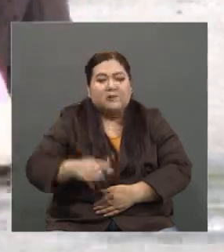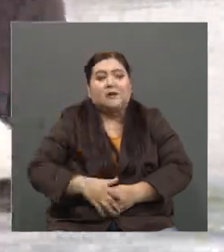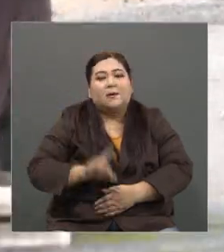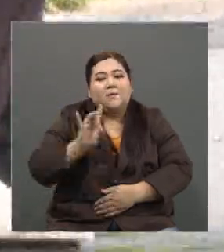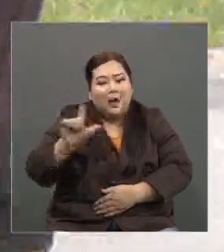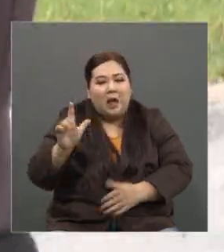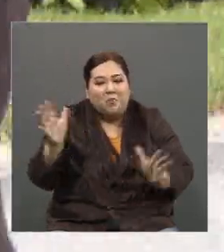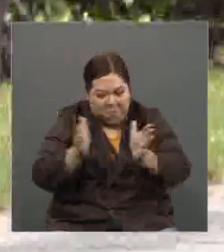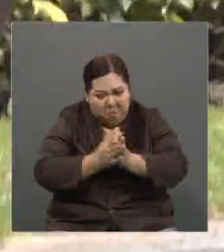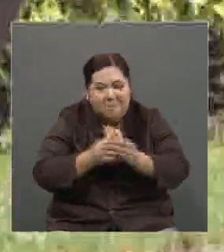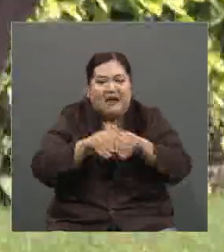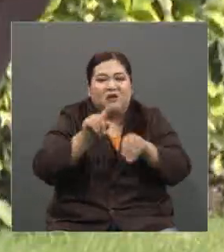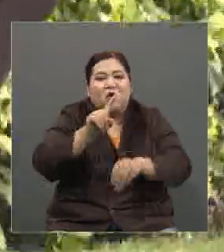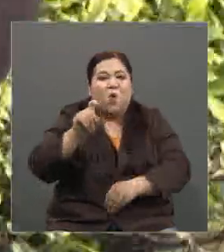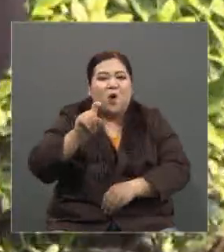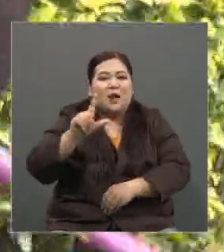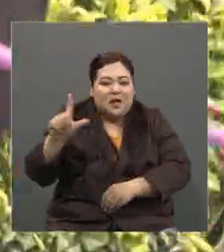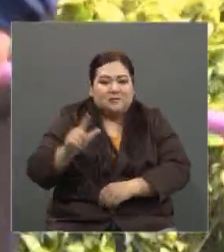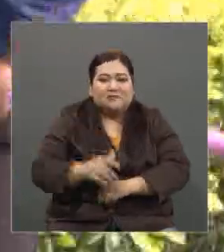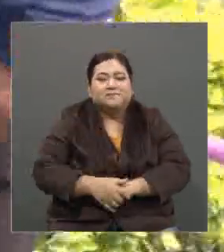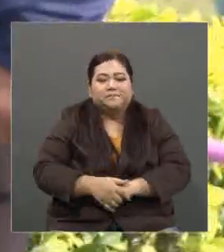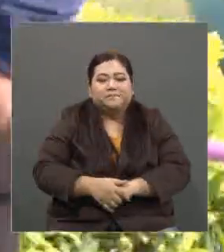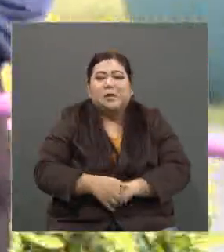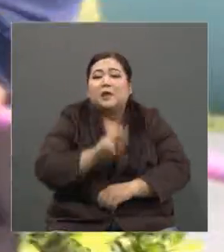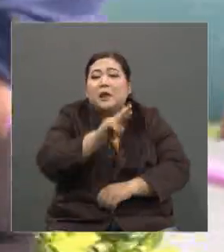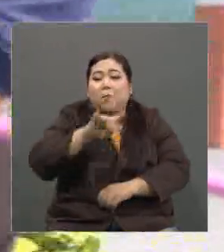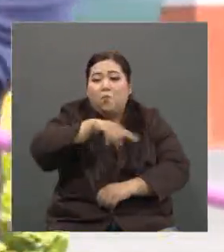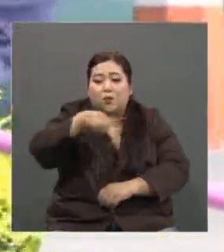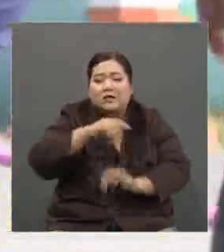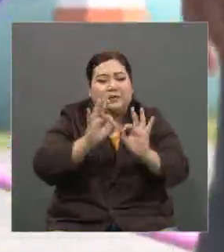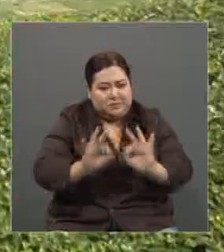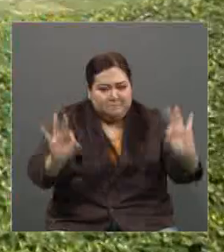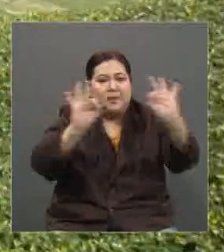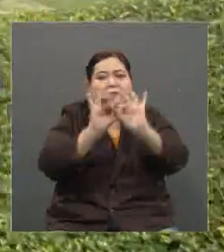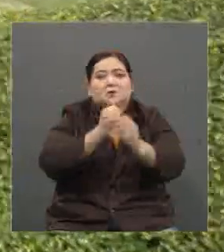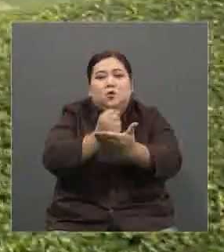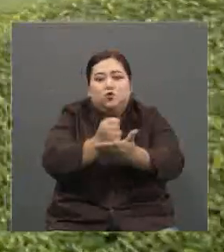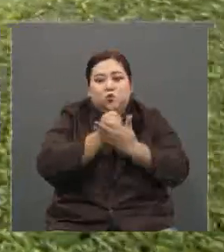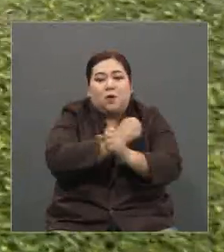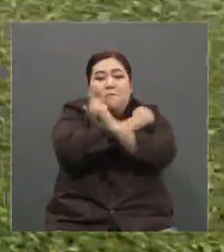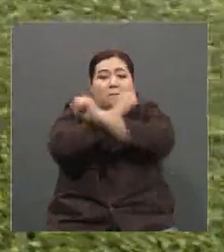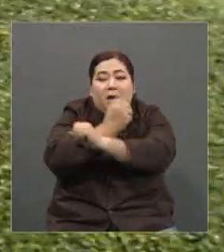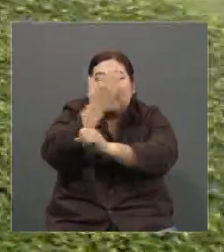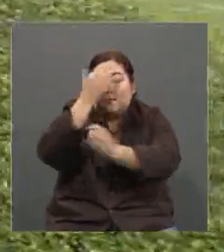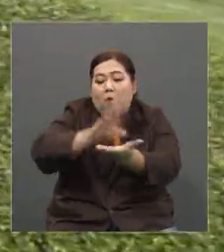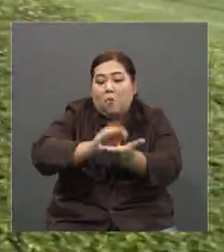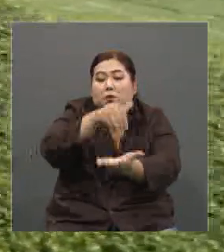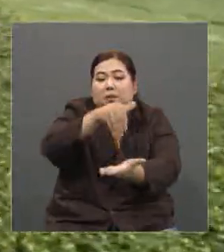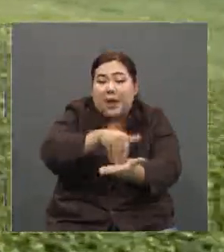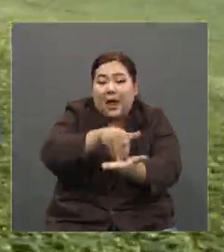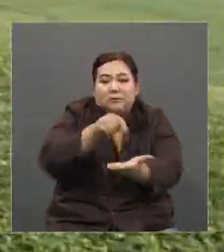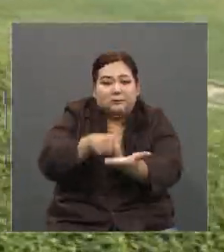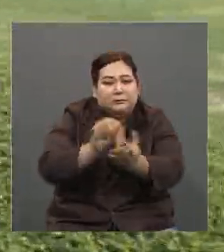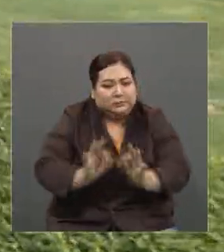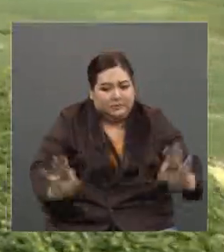ไปรม ๆ เกือบ 100 ล้านเข้าไปแล้วก็คอมเประบบที่มความจำเป็นเพรมคามปลอดภัยต้อยลมวาข้อมลกลางต่ ๆันเป็ส่นสำ